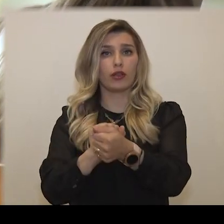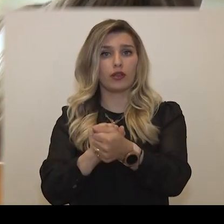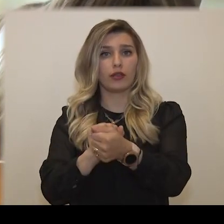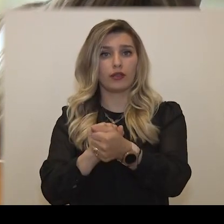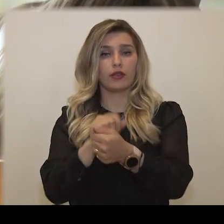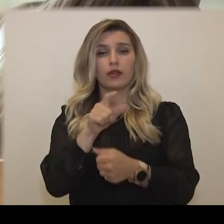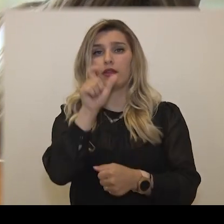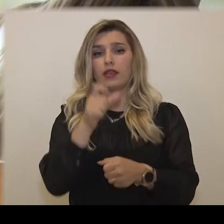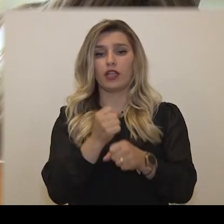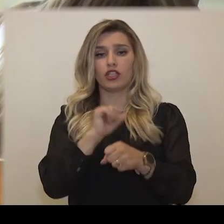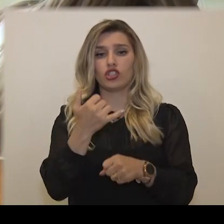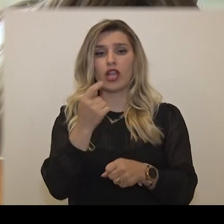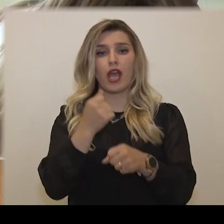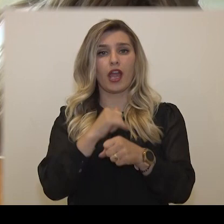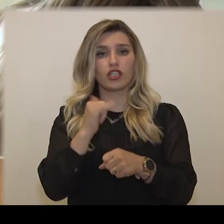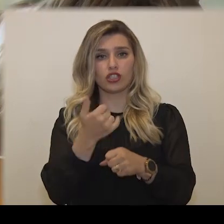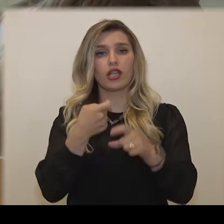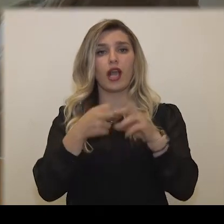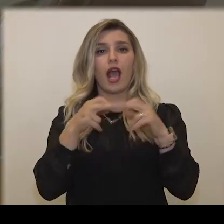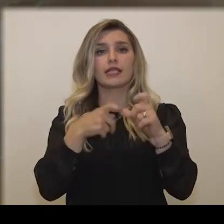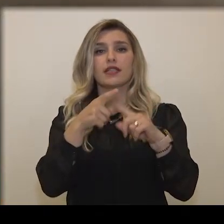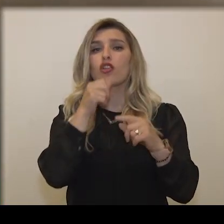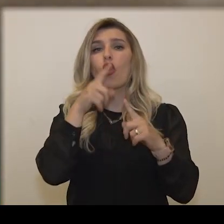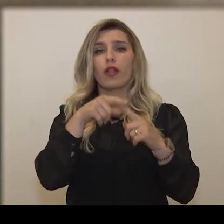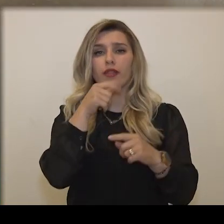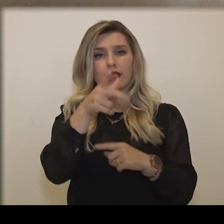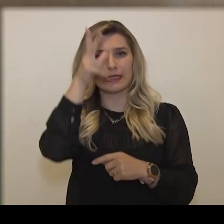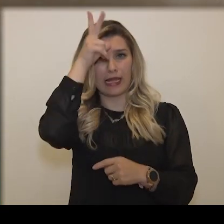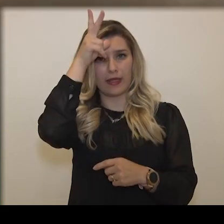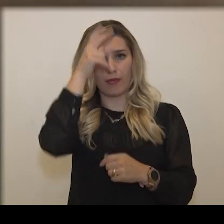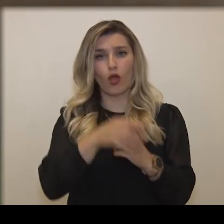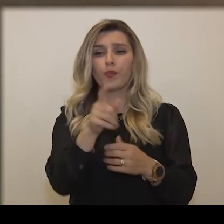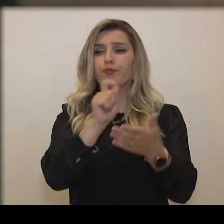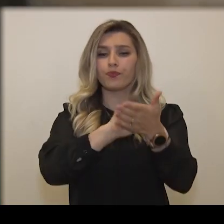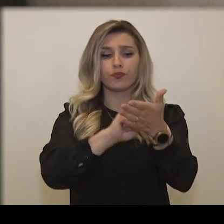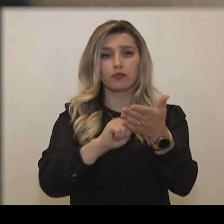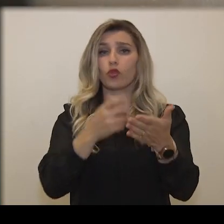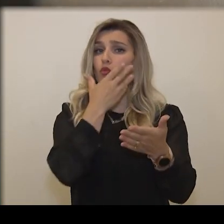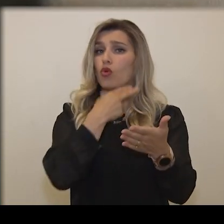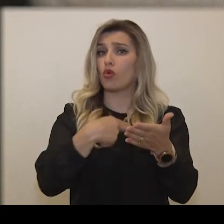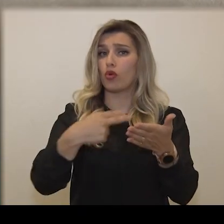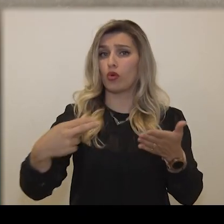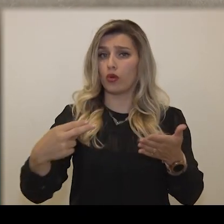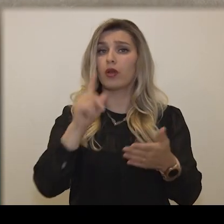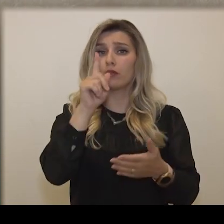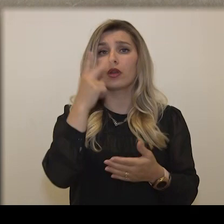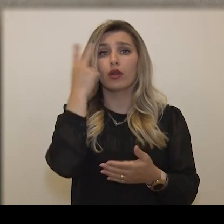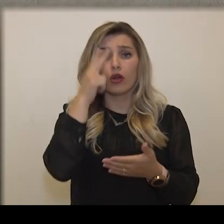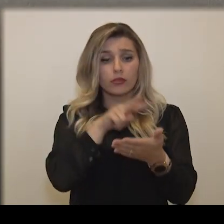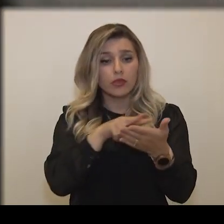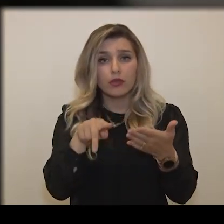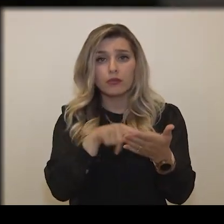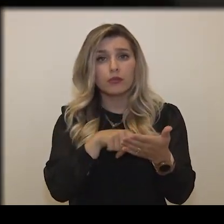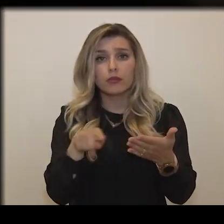kombëtar, Qerç Kastrioti Skënderbeun. Shkrimi i këtyre nxënësve është shumë i mirë, por kuptim ky